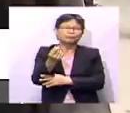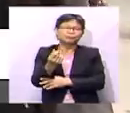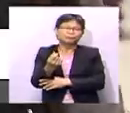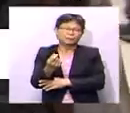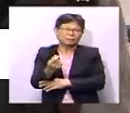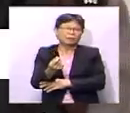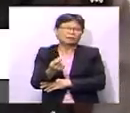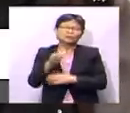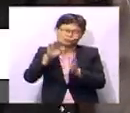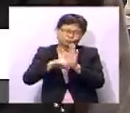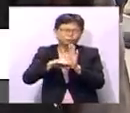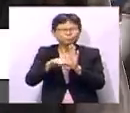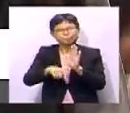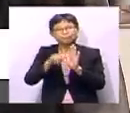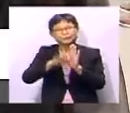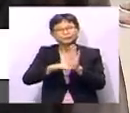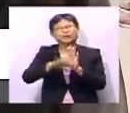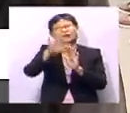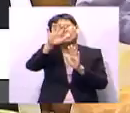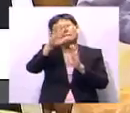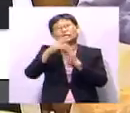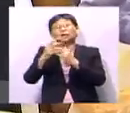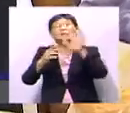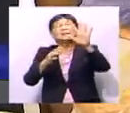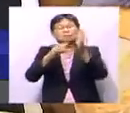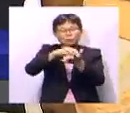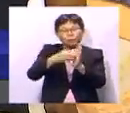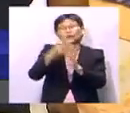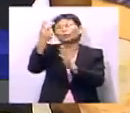Harga berpatutan. RM2.